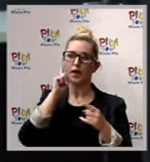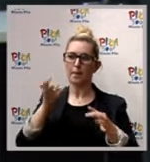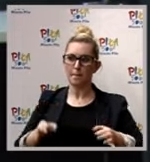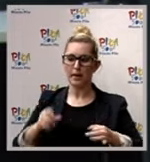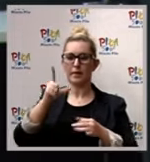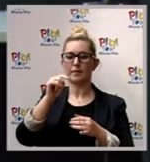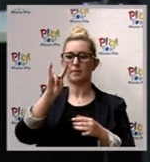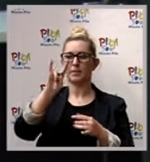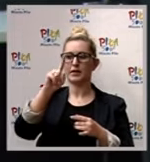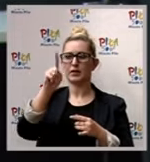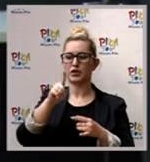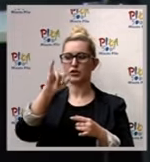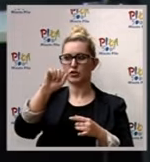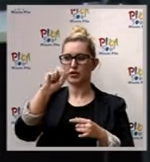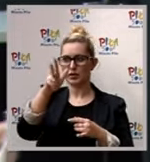Skrutacyjnej Ryszard Pyziak.